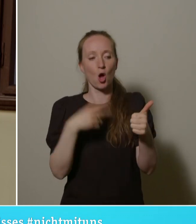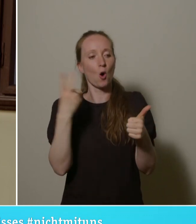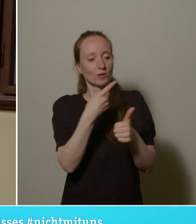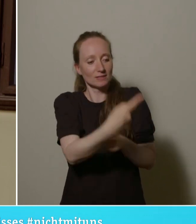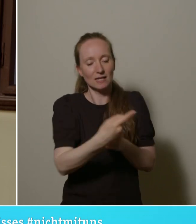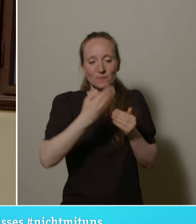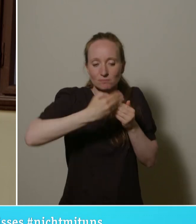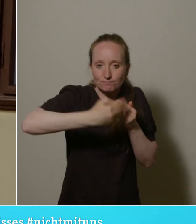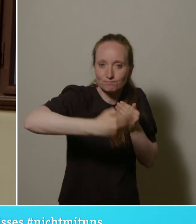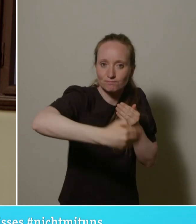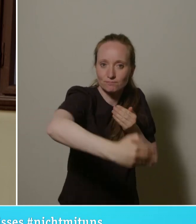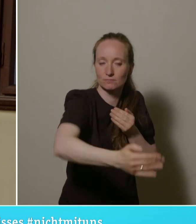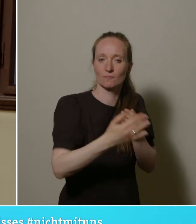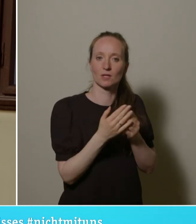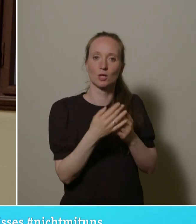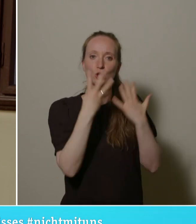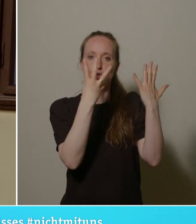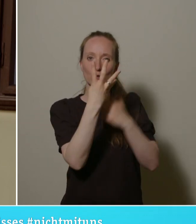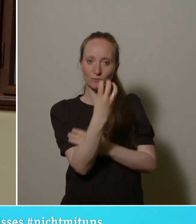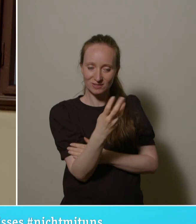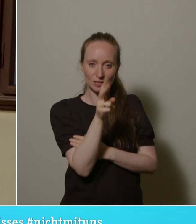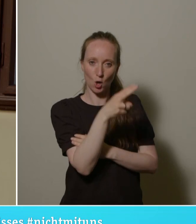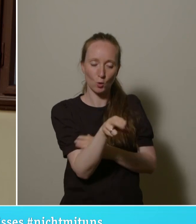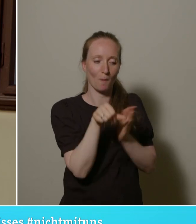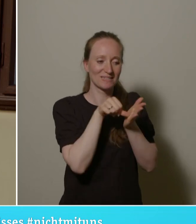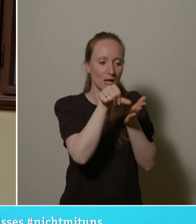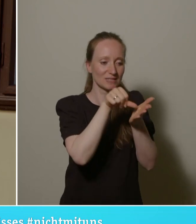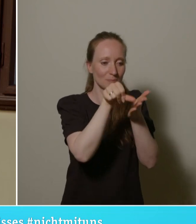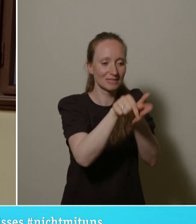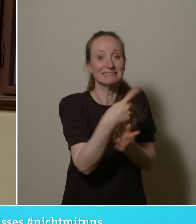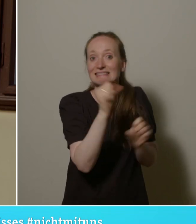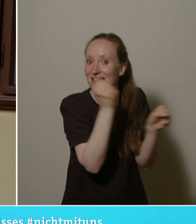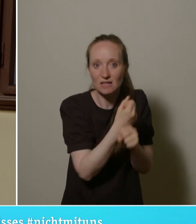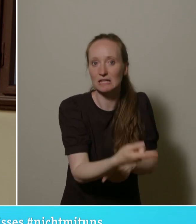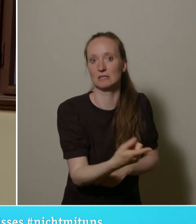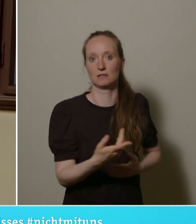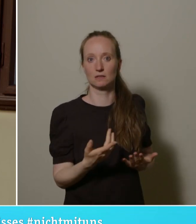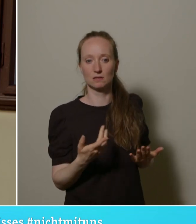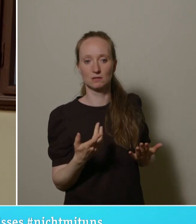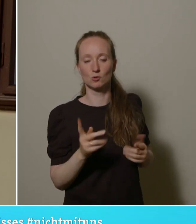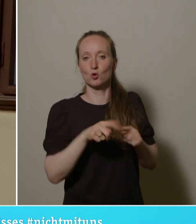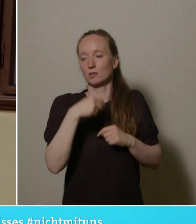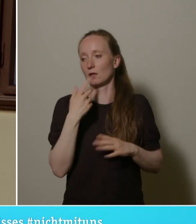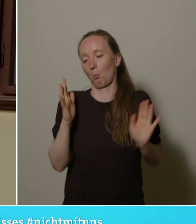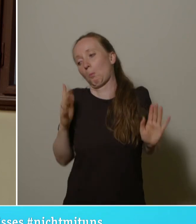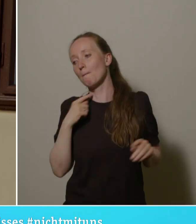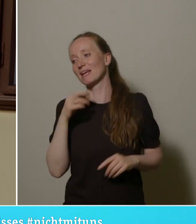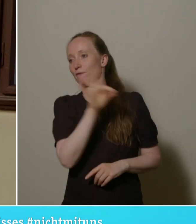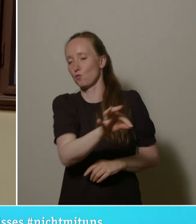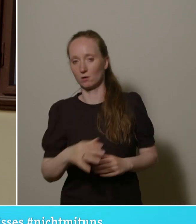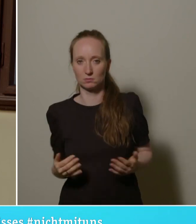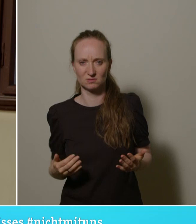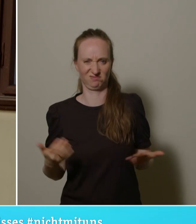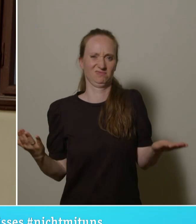Monate regelmäßig die entsprechenden 49 Euro zu zahlen. Und dann wird gesagt, Pech gehabt.